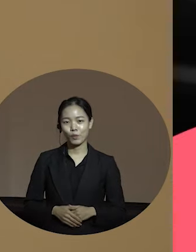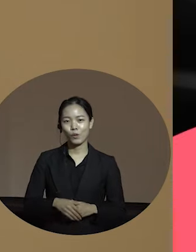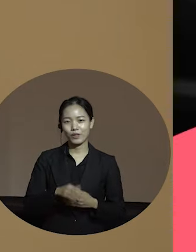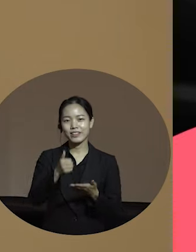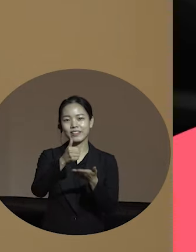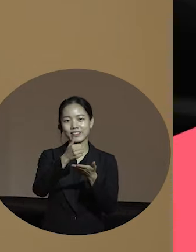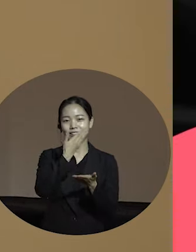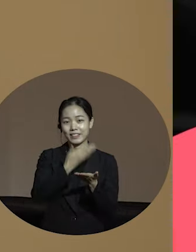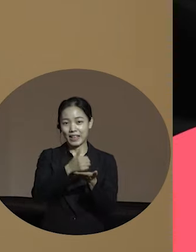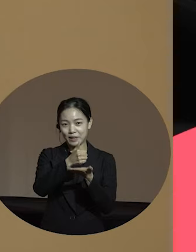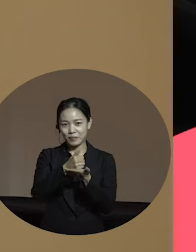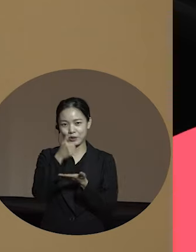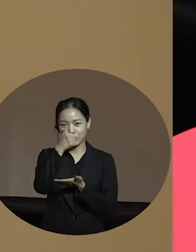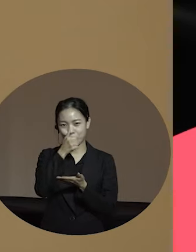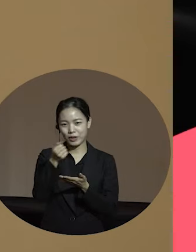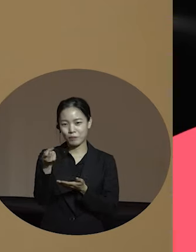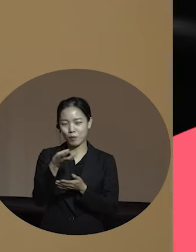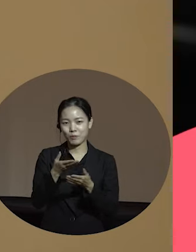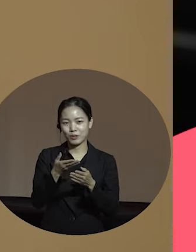소개해 드리겠습니다. 오늘 이 자리에